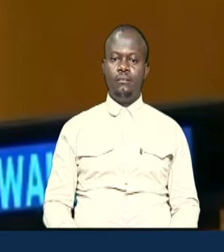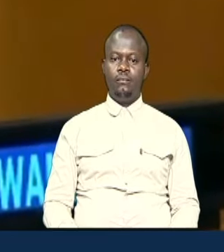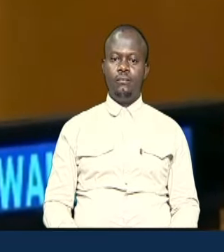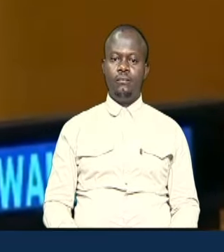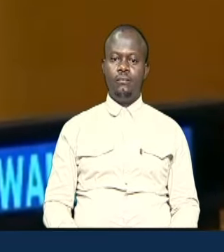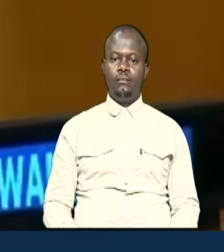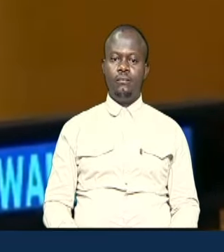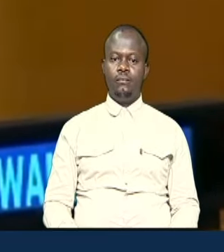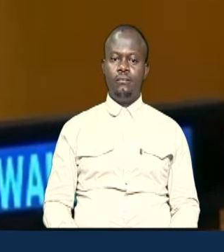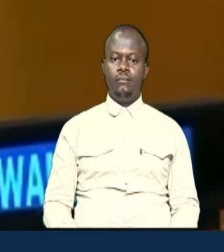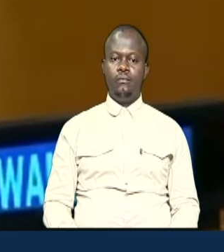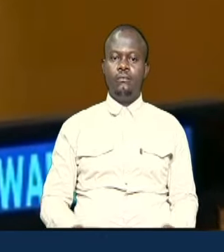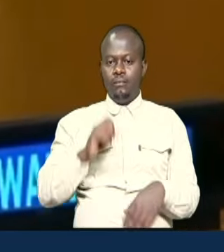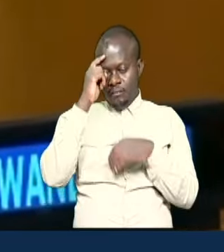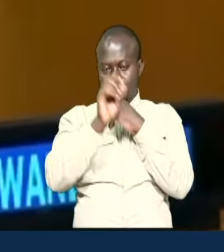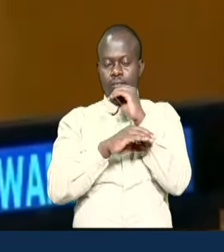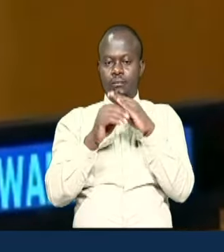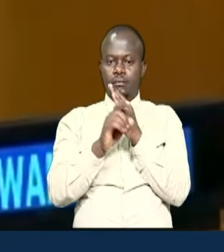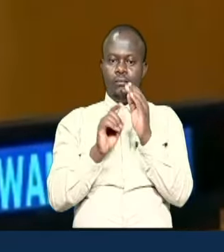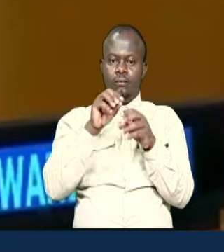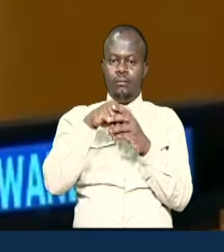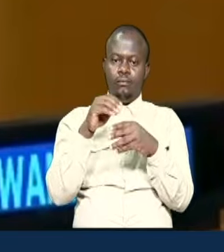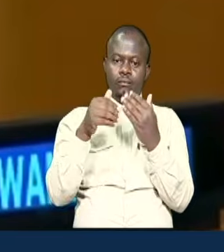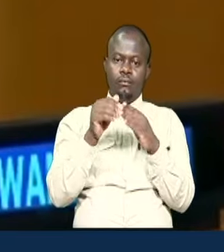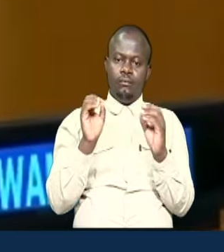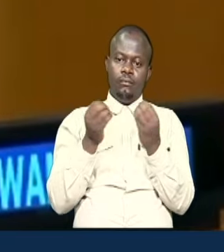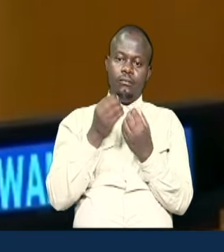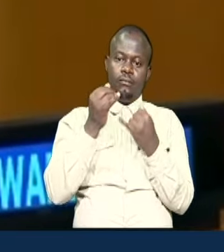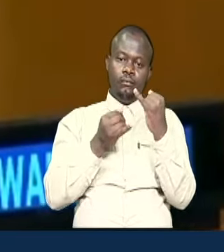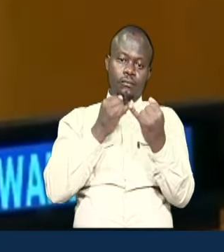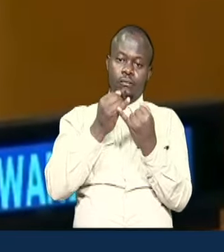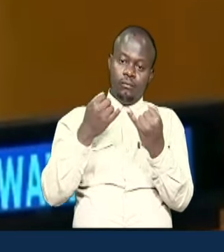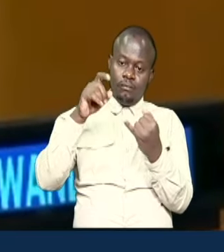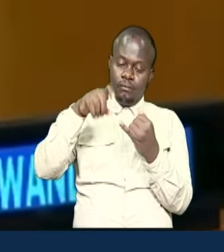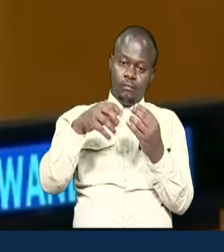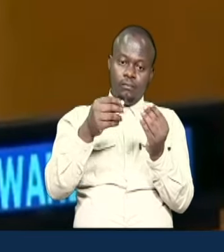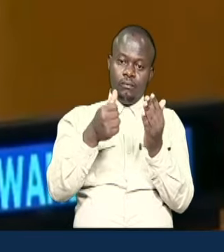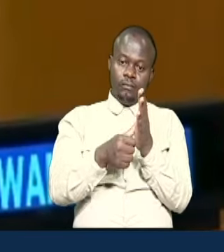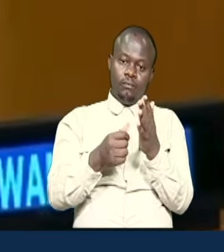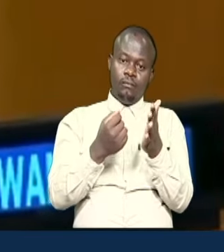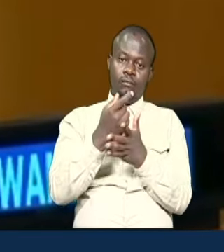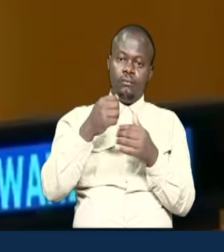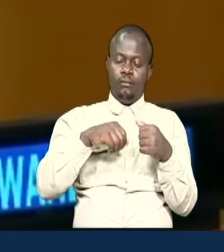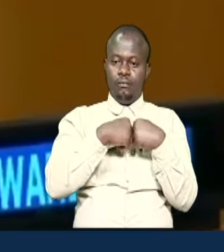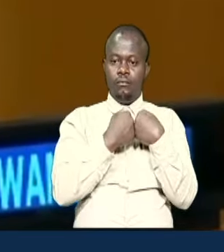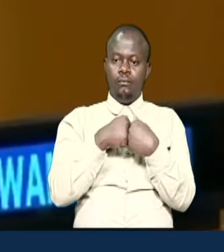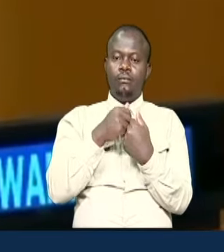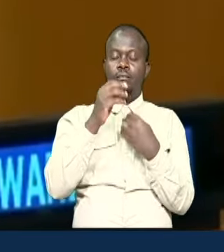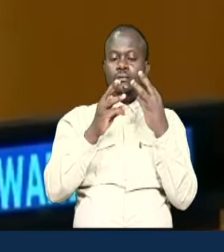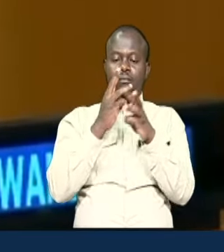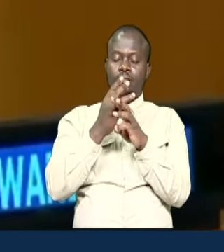Guverinoma z'ibihugu, uturere biherereyemo n'umuryango mpuzamahanga bakwiye gukemura ibibazo bitera amakimbirane ku rwego